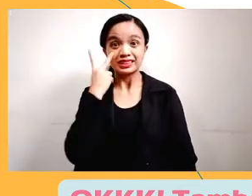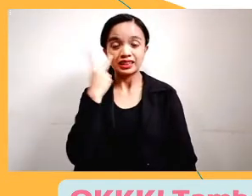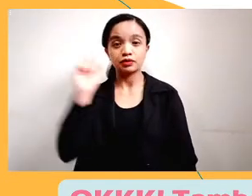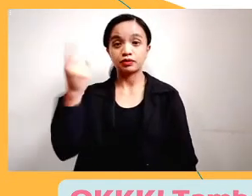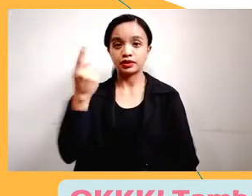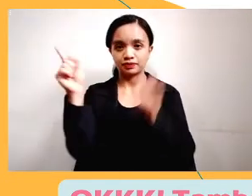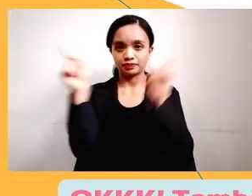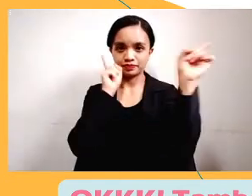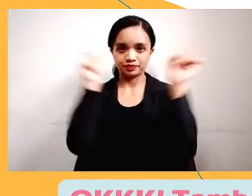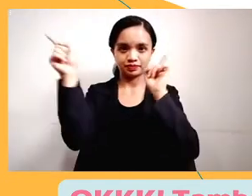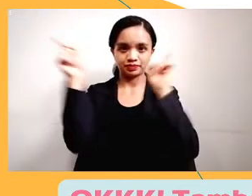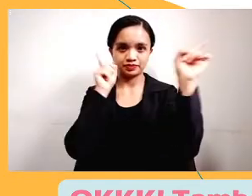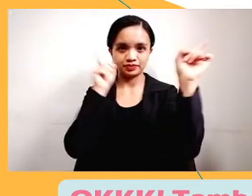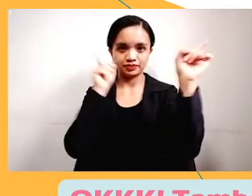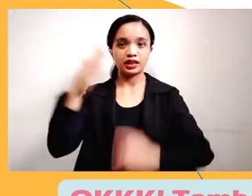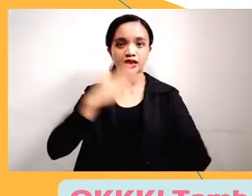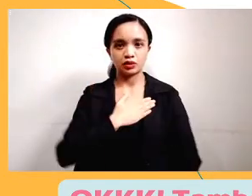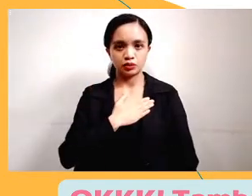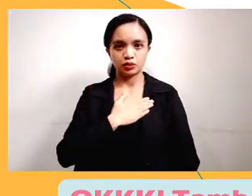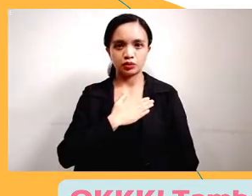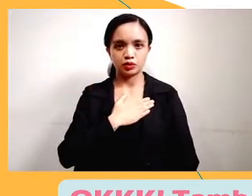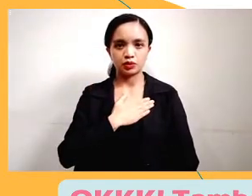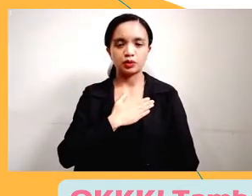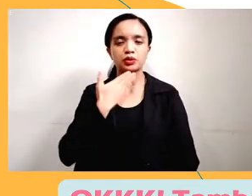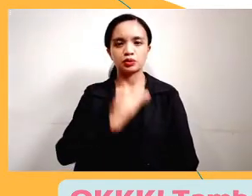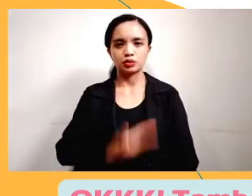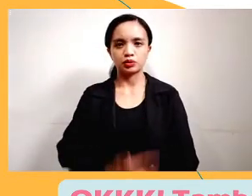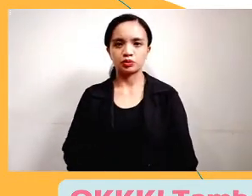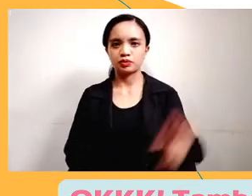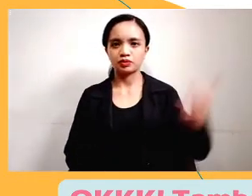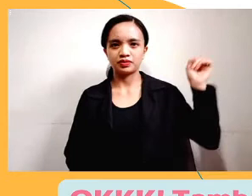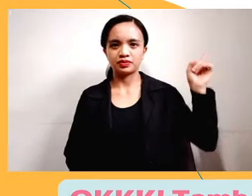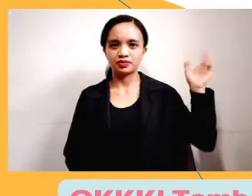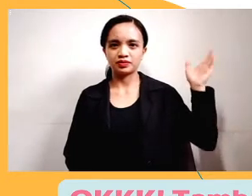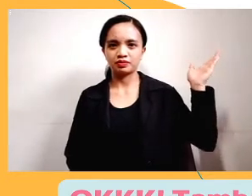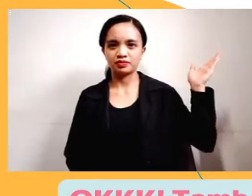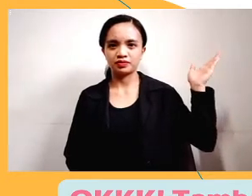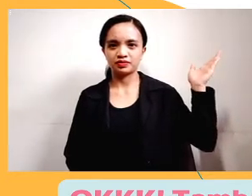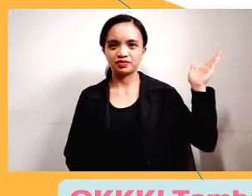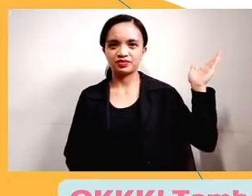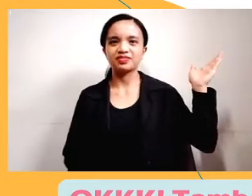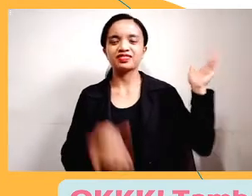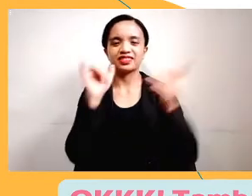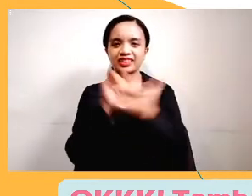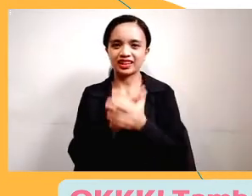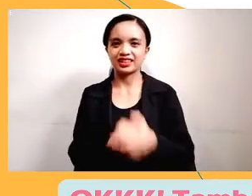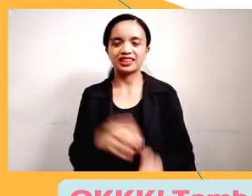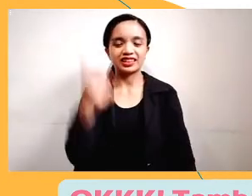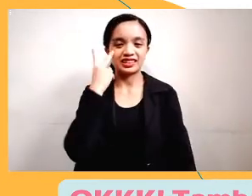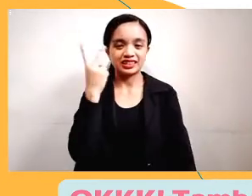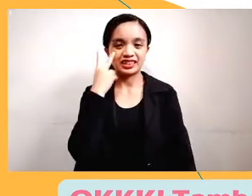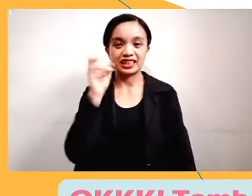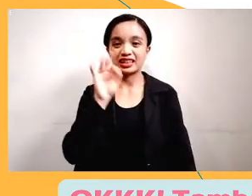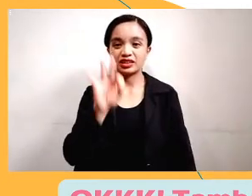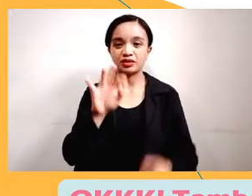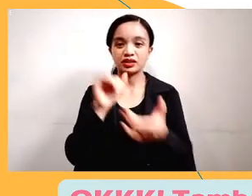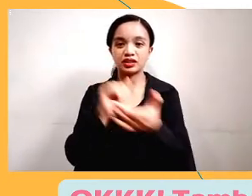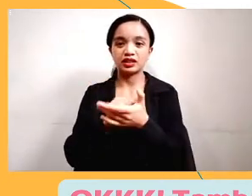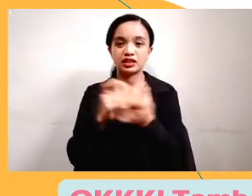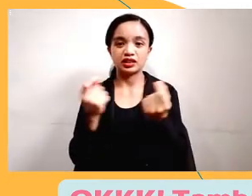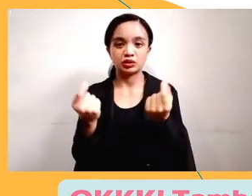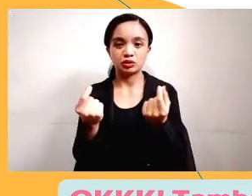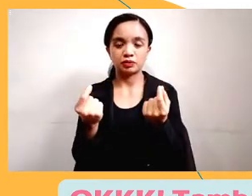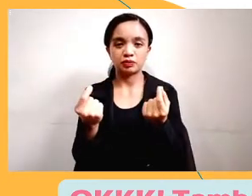ha, ako, gutom. Okay. Ganun siya. Ngayon, kung gagawin natin siya ng sentence